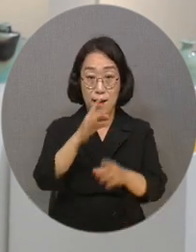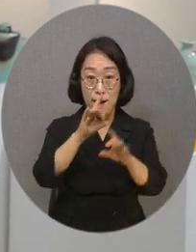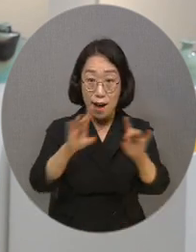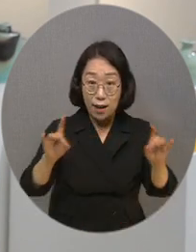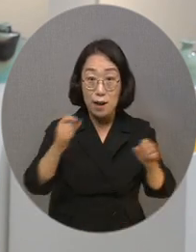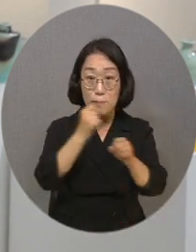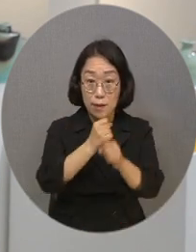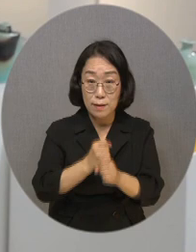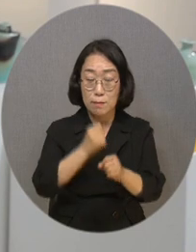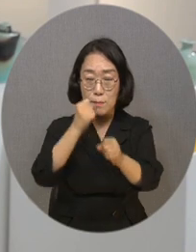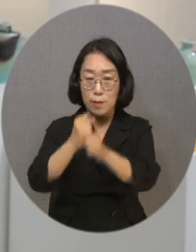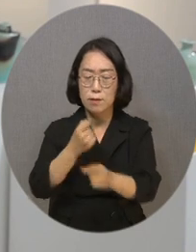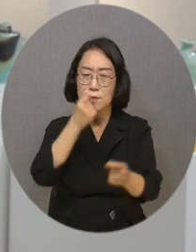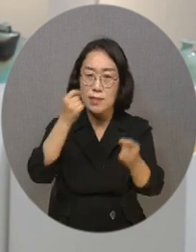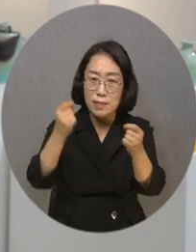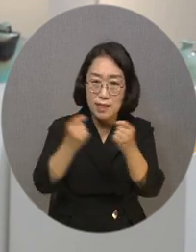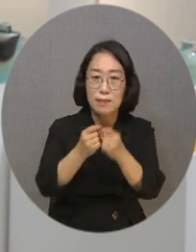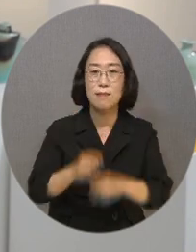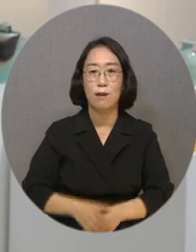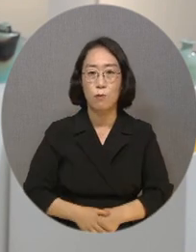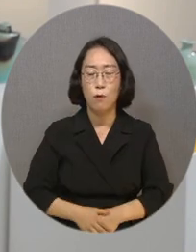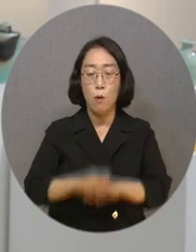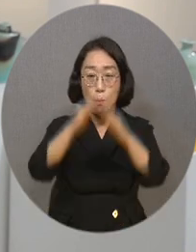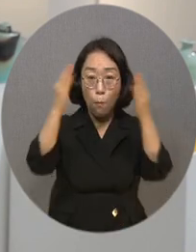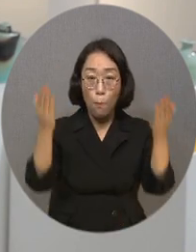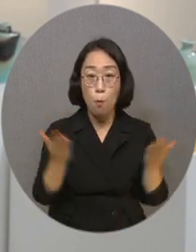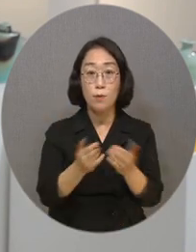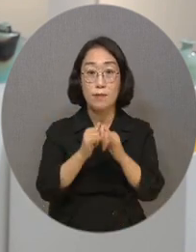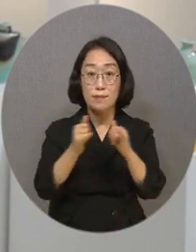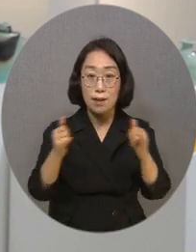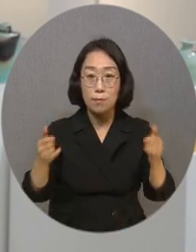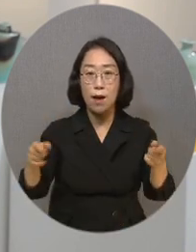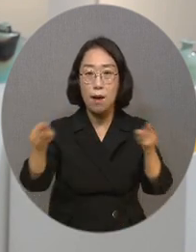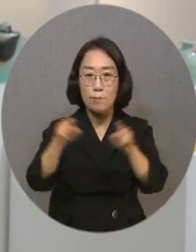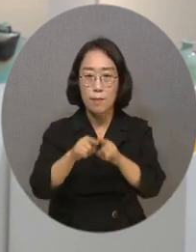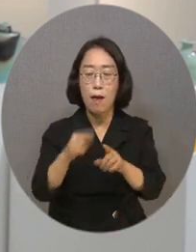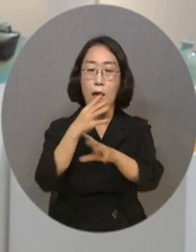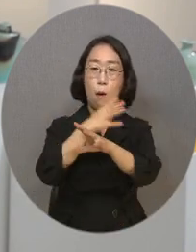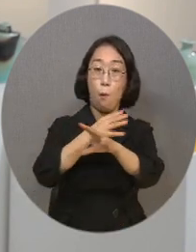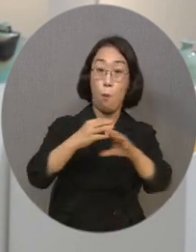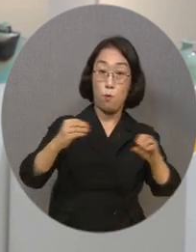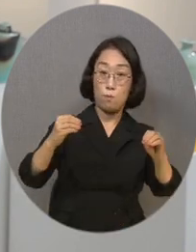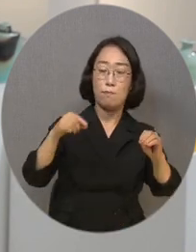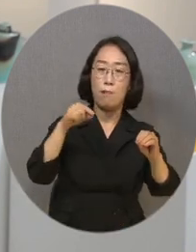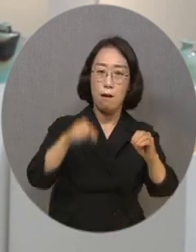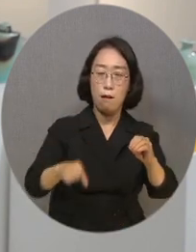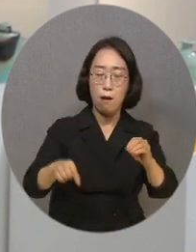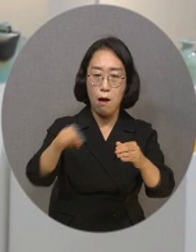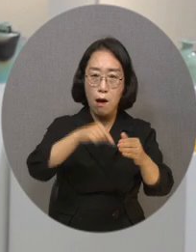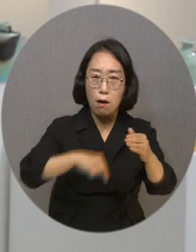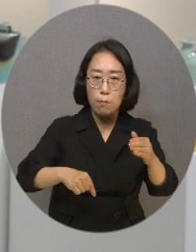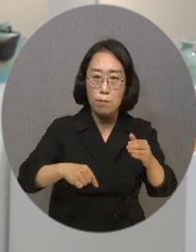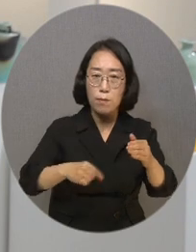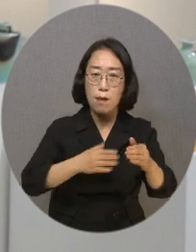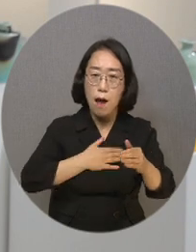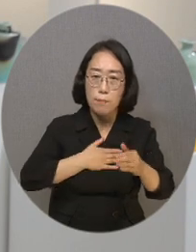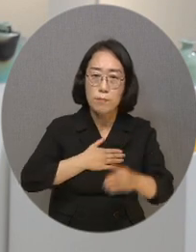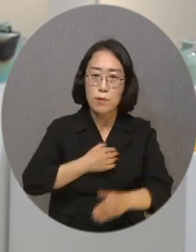더욱 친근하고 작품을 대하는 모든 사람들과 함께 호흡하며 도자기에 담겨진 혼과